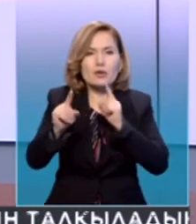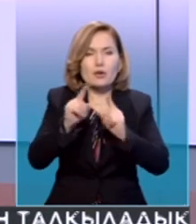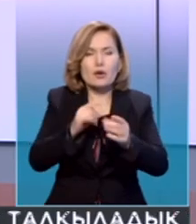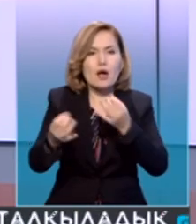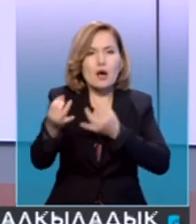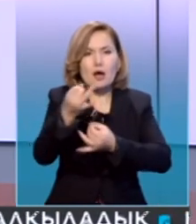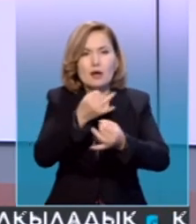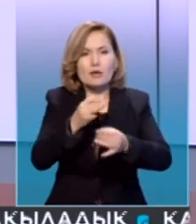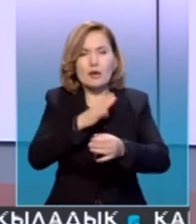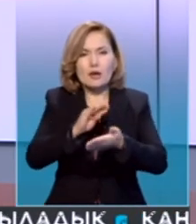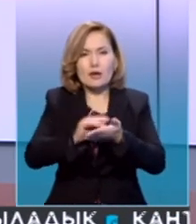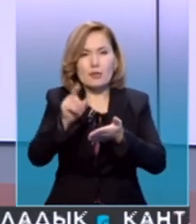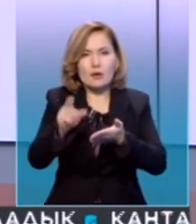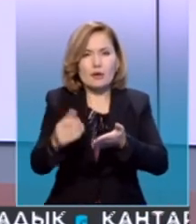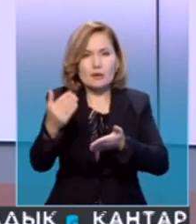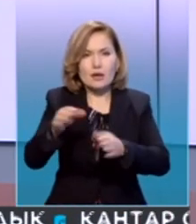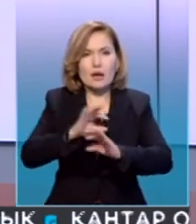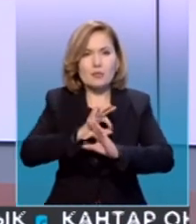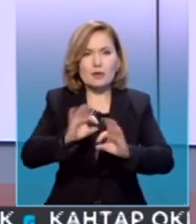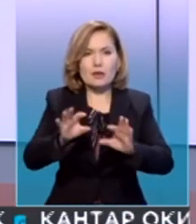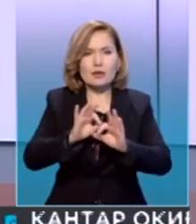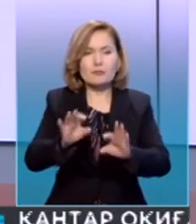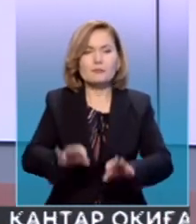отырысында белгілі болды. Толығырақ тілші тарқатады.